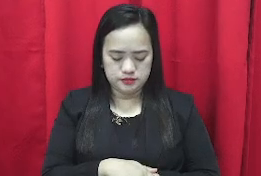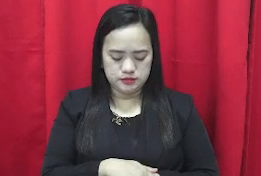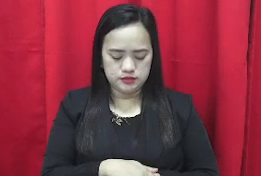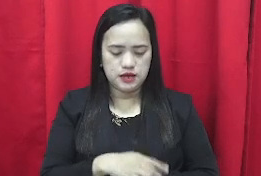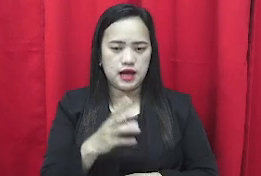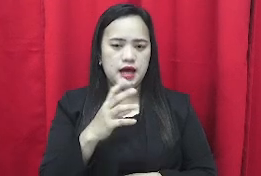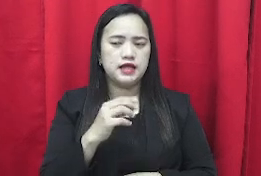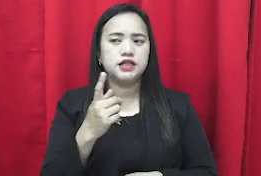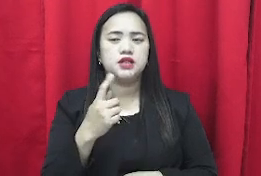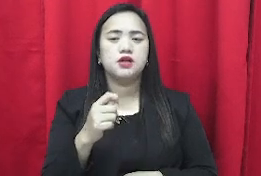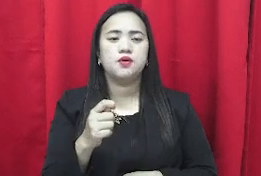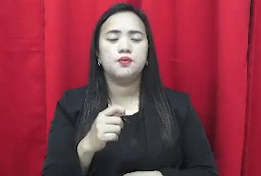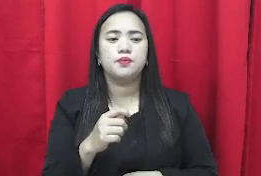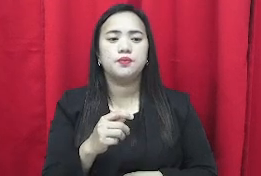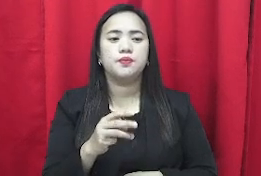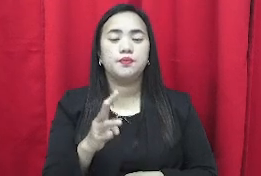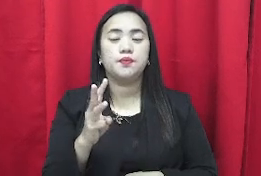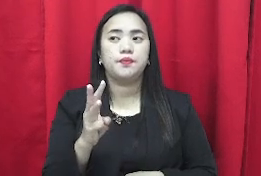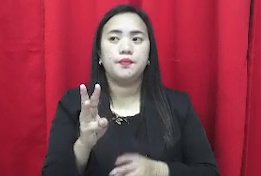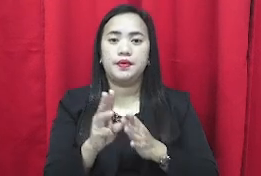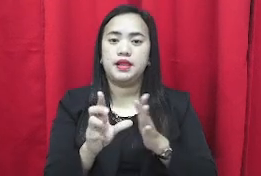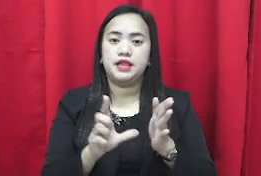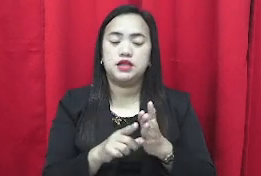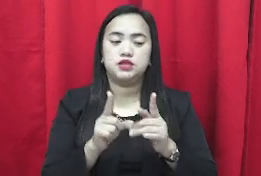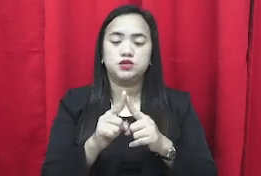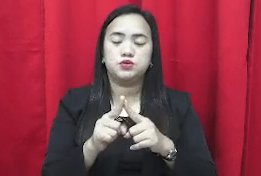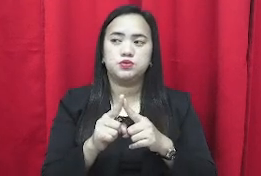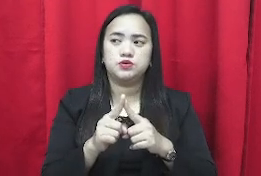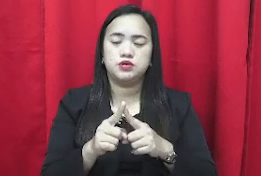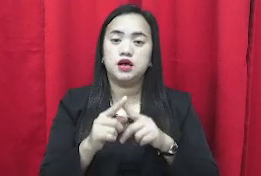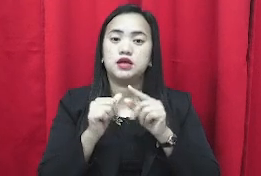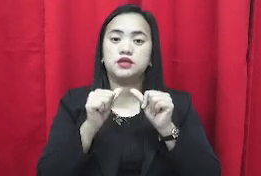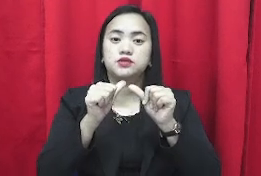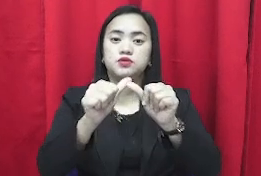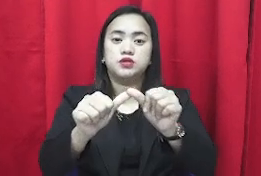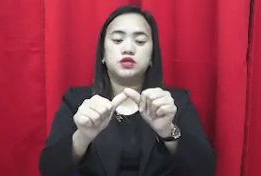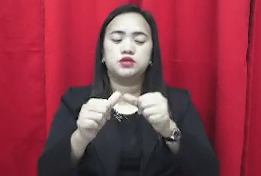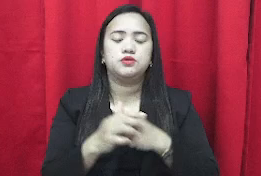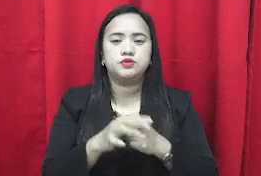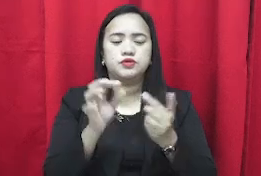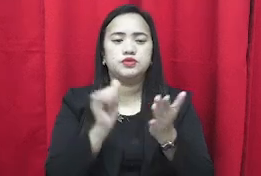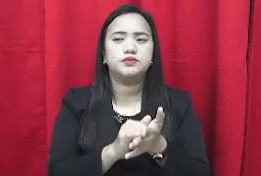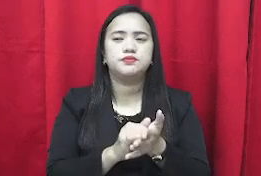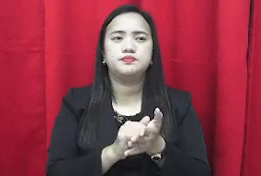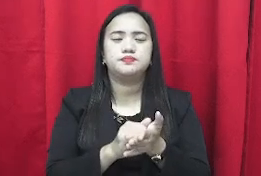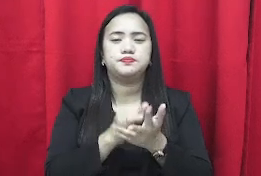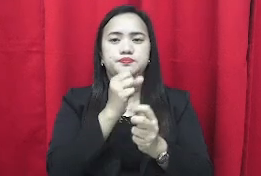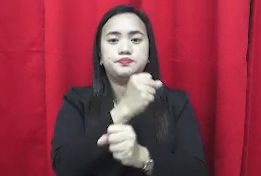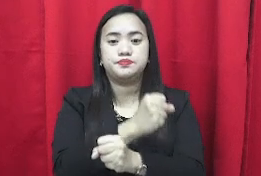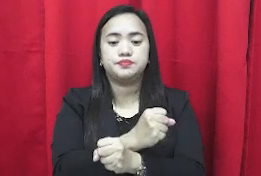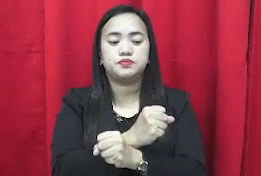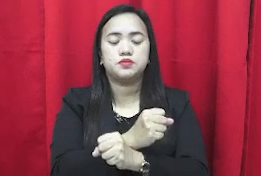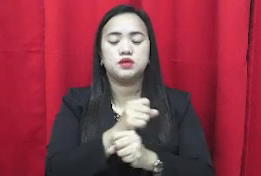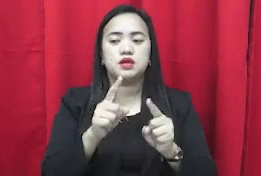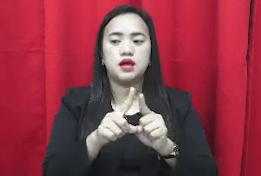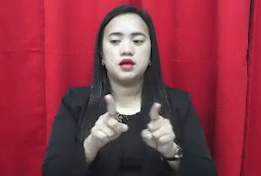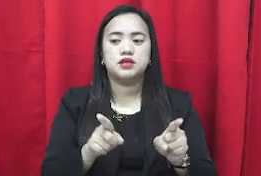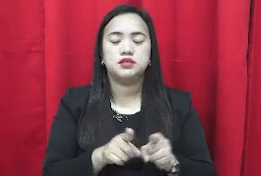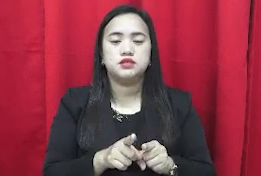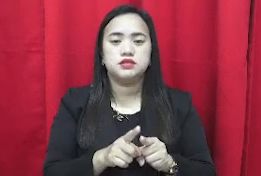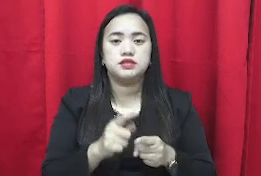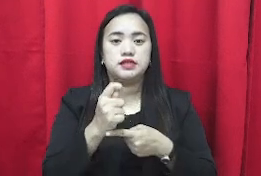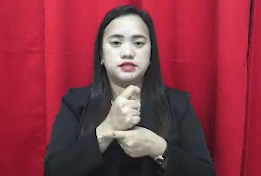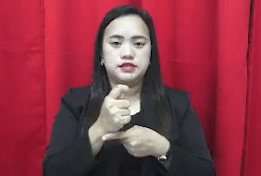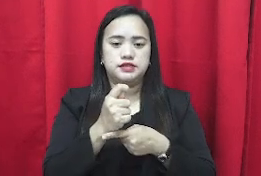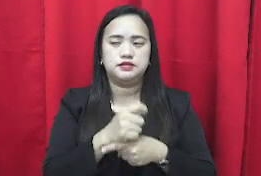willingness the willingness to endure hardship if you're being trained as a good soldier you see that so Anong makikita